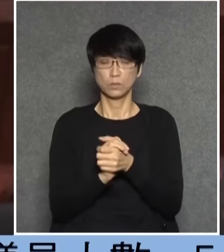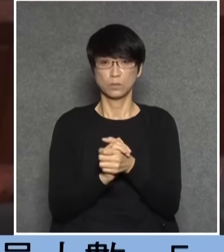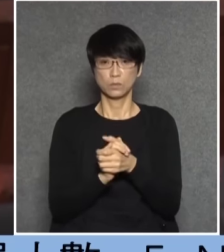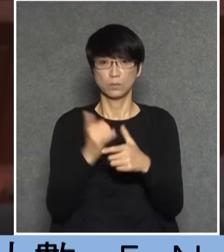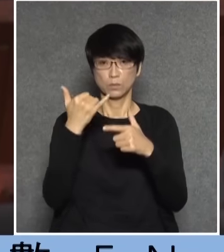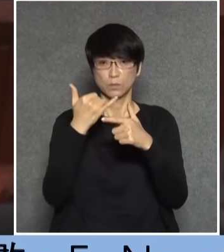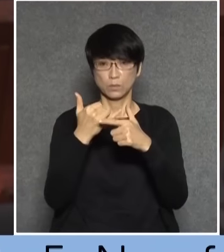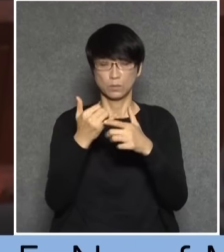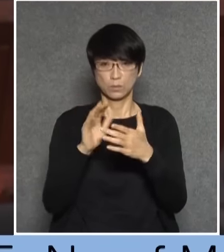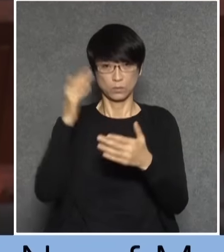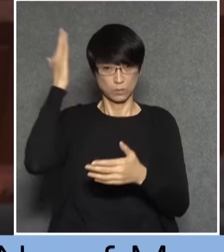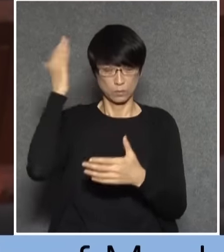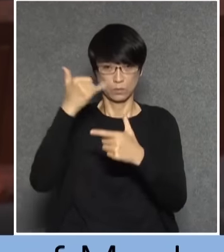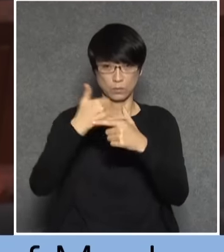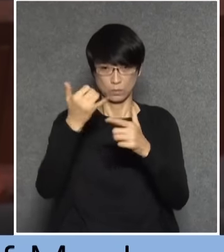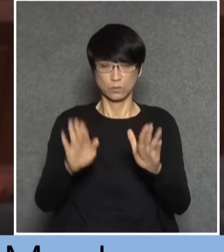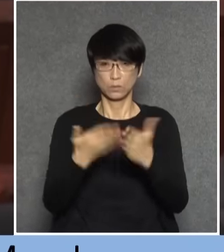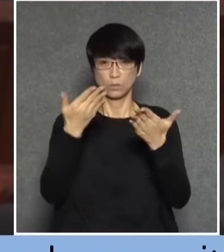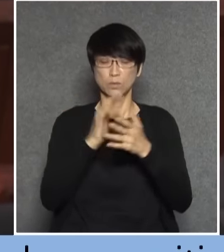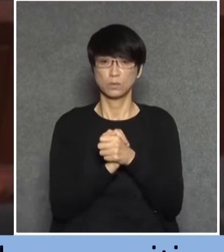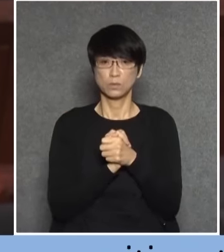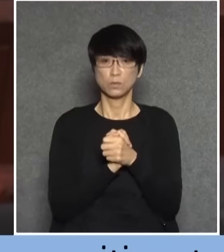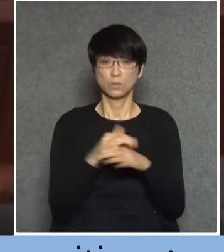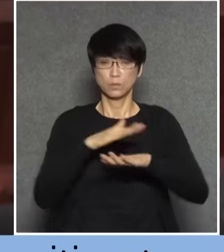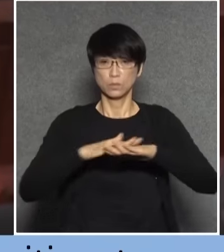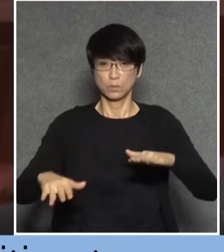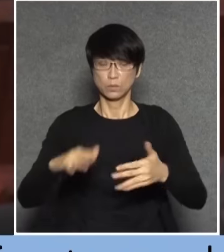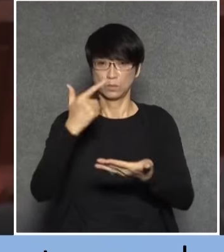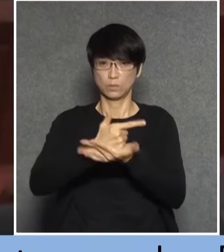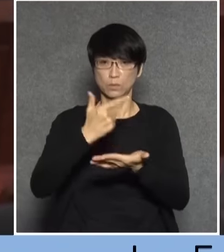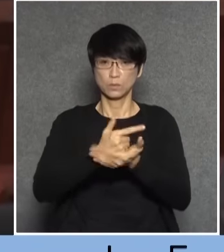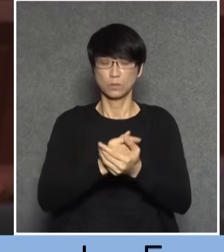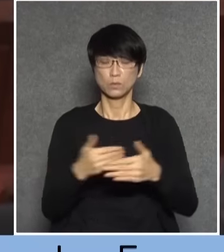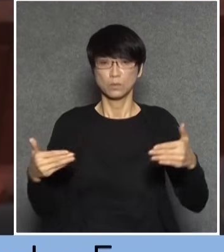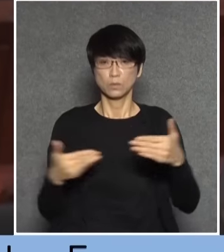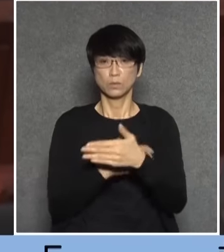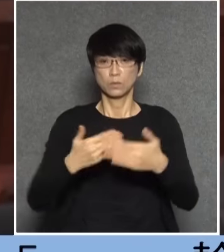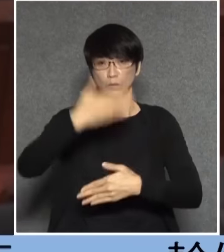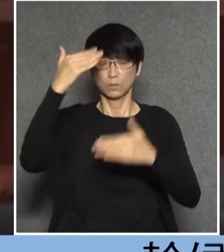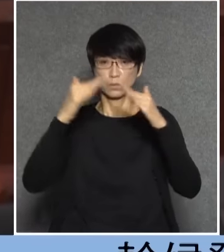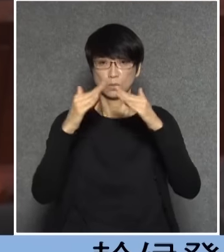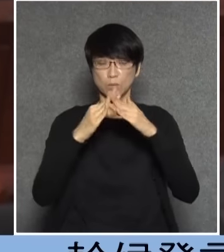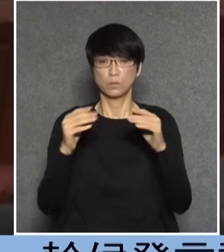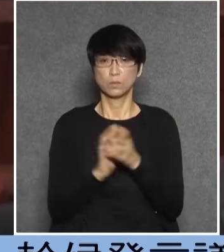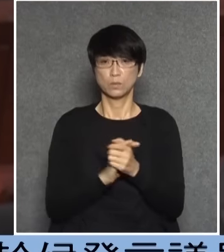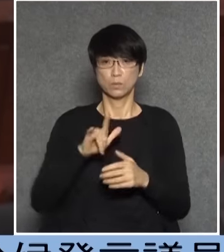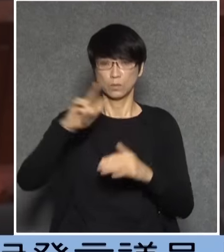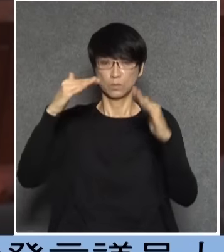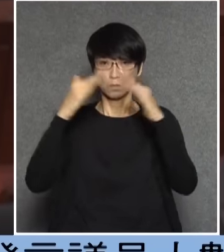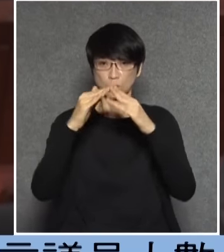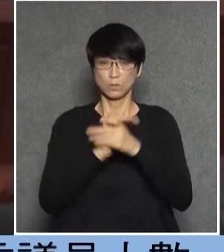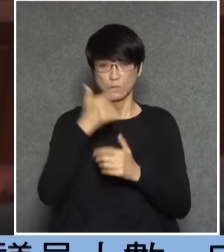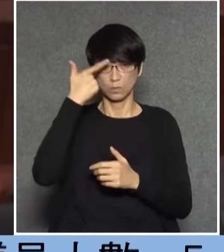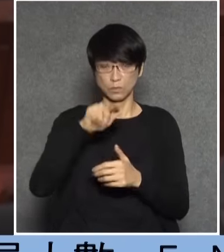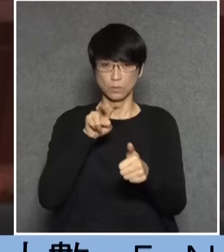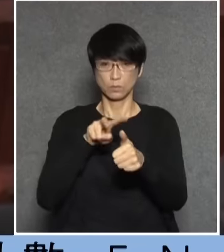投入運作。在安全至上的原則下，運輸及房屋局和民航處都是要確保新空管系